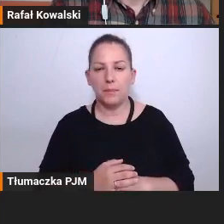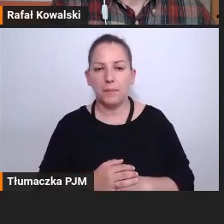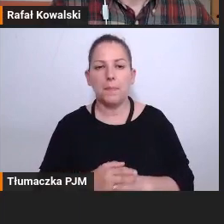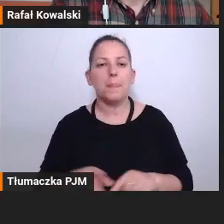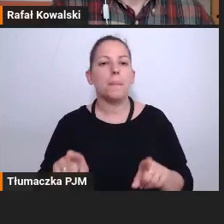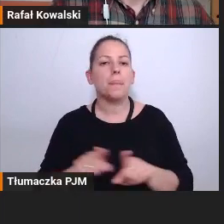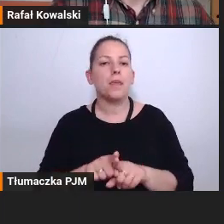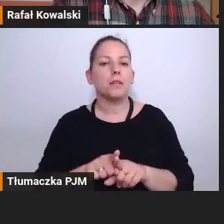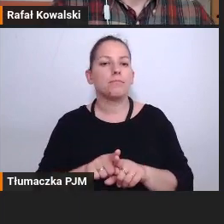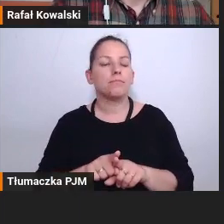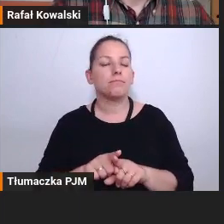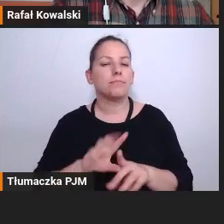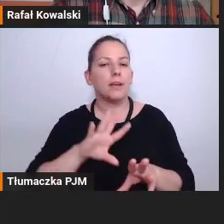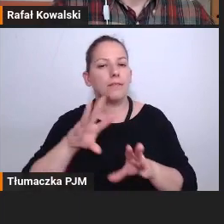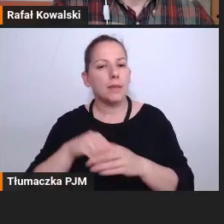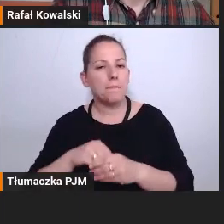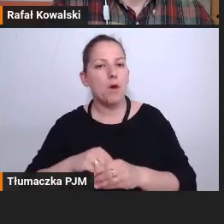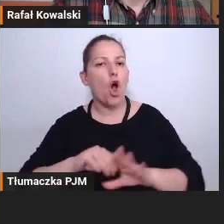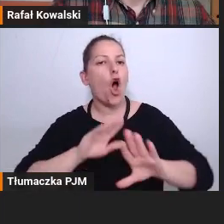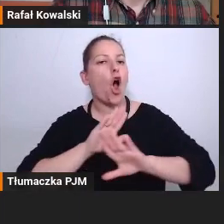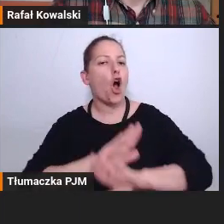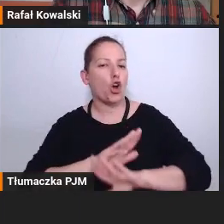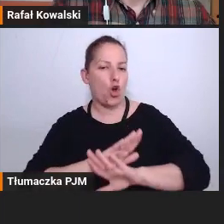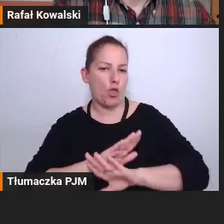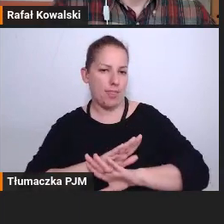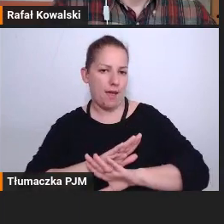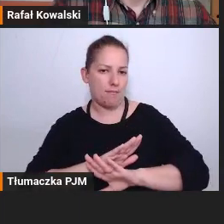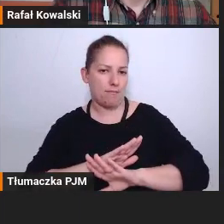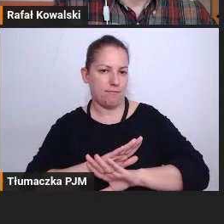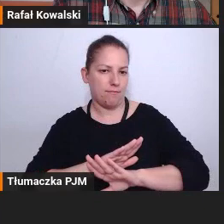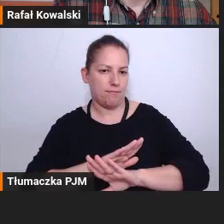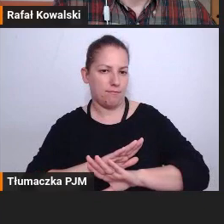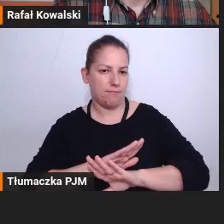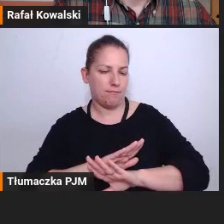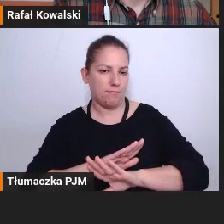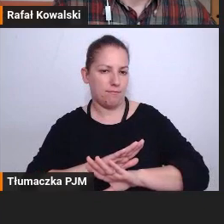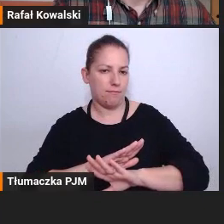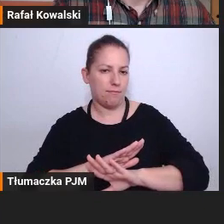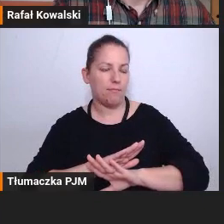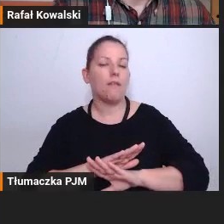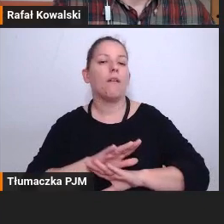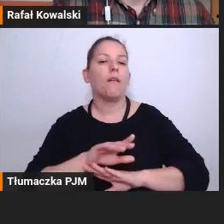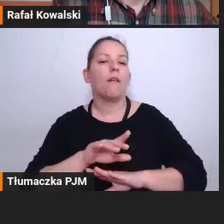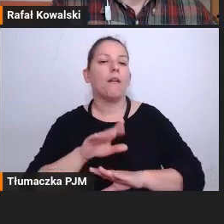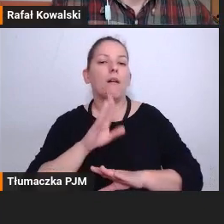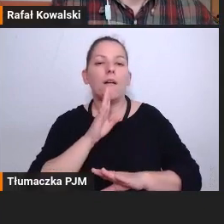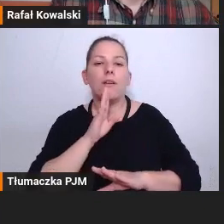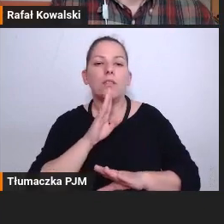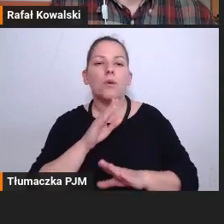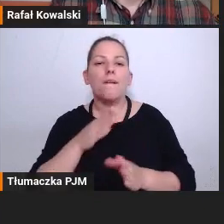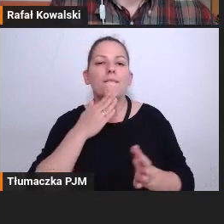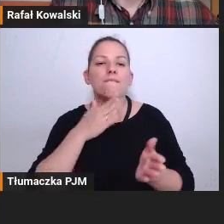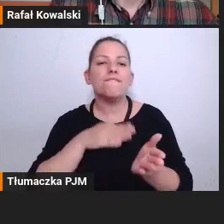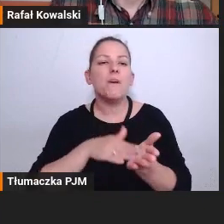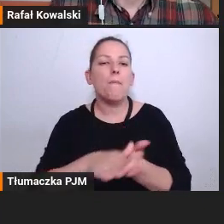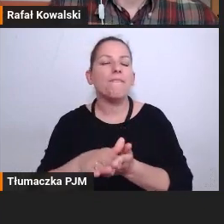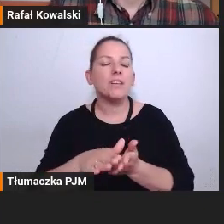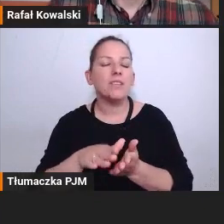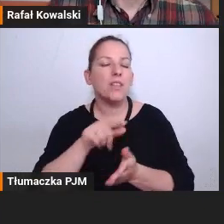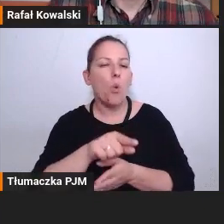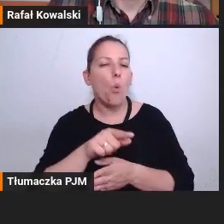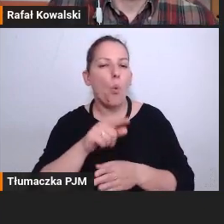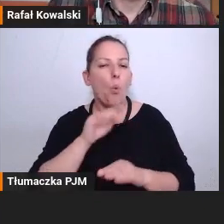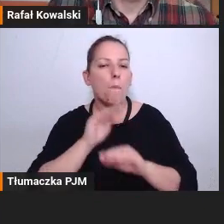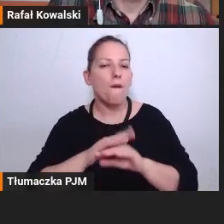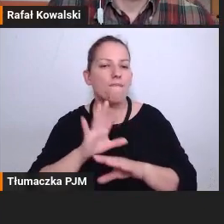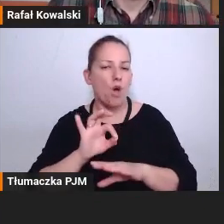również jest objęty ochroną w zakresie ewentualnego wypowiedzenia mu umowy o pracę